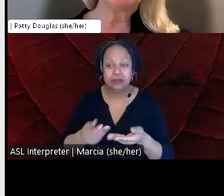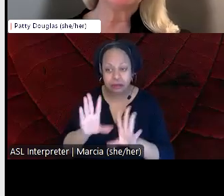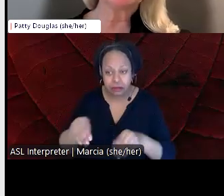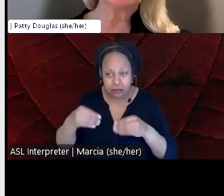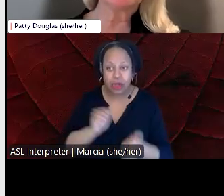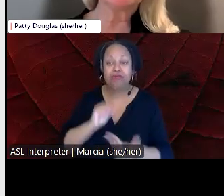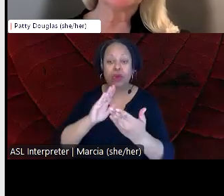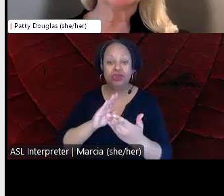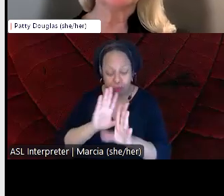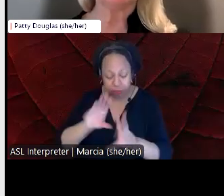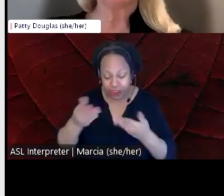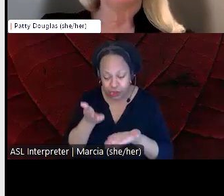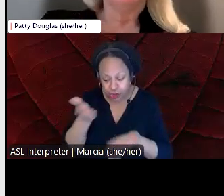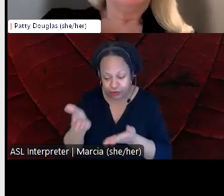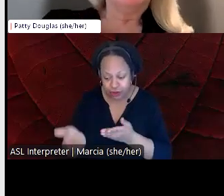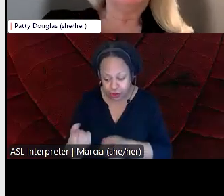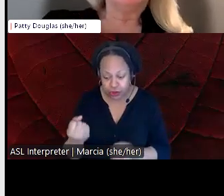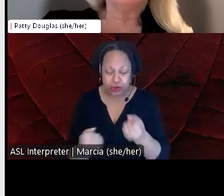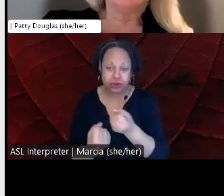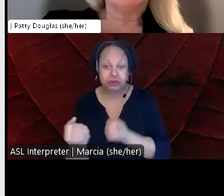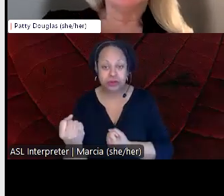et les soutiens.